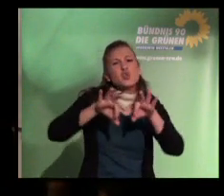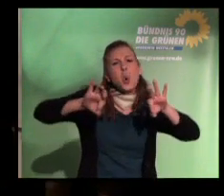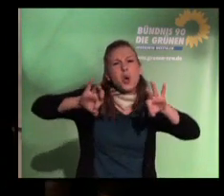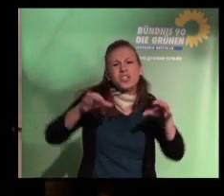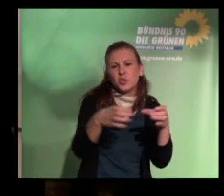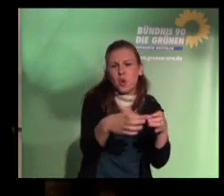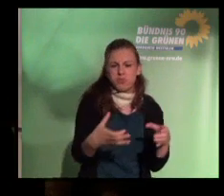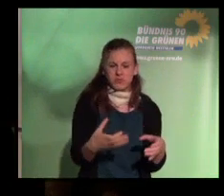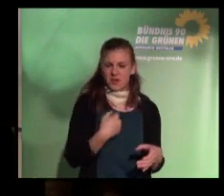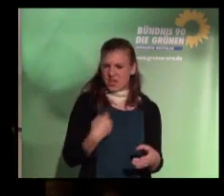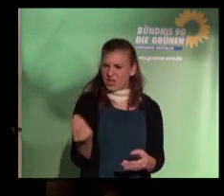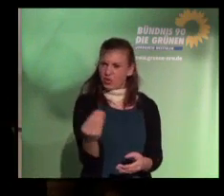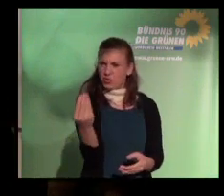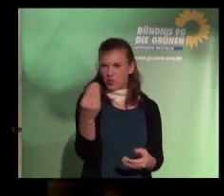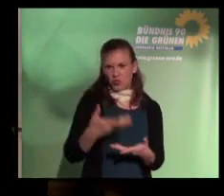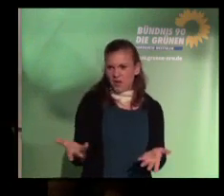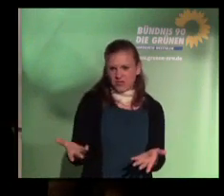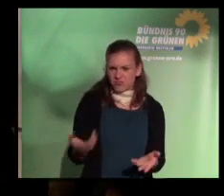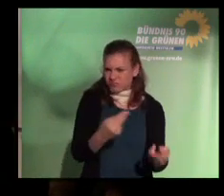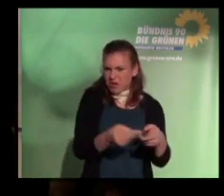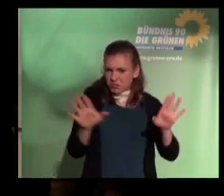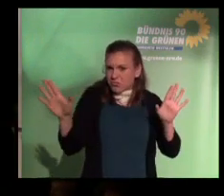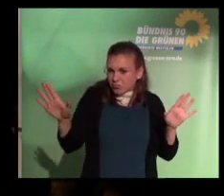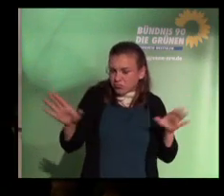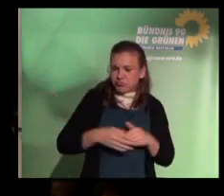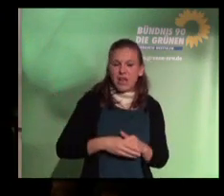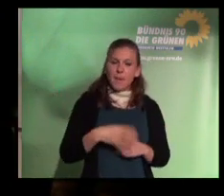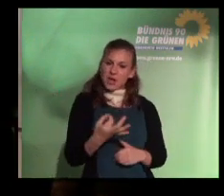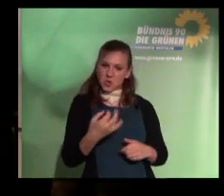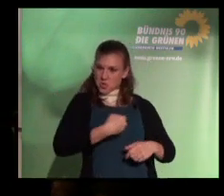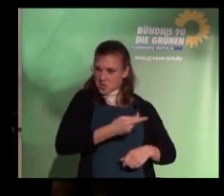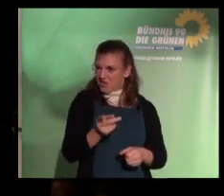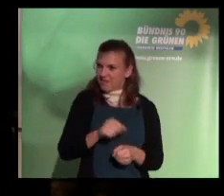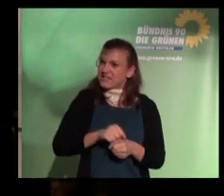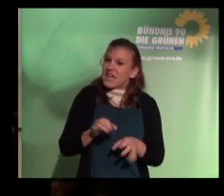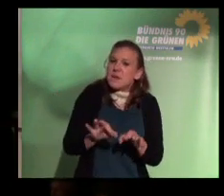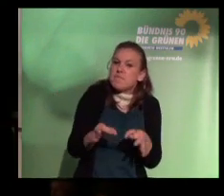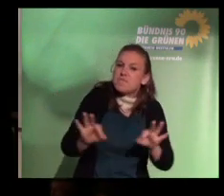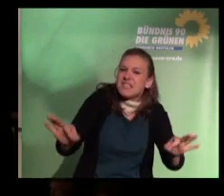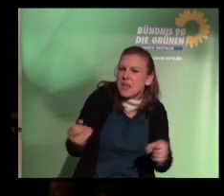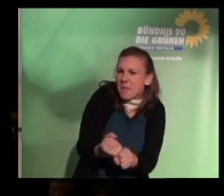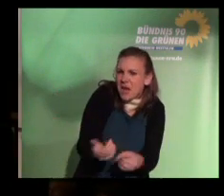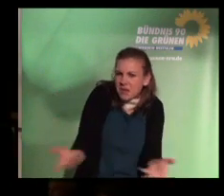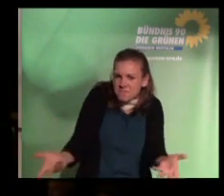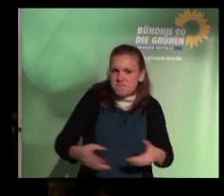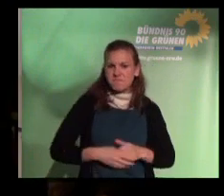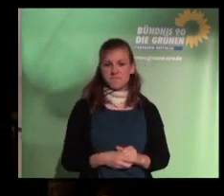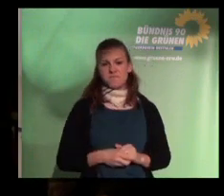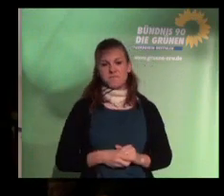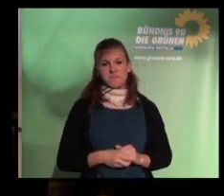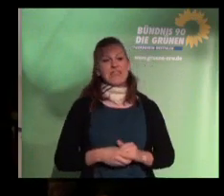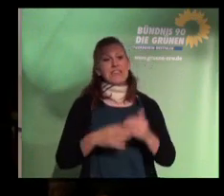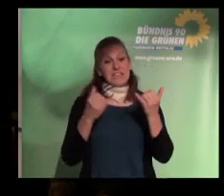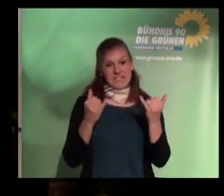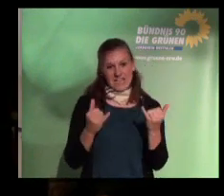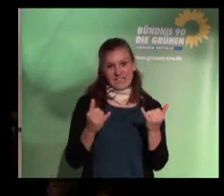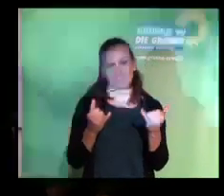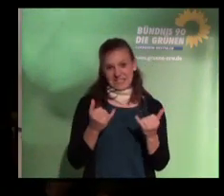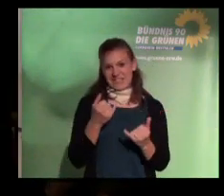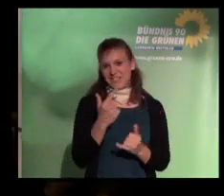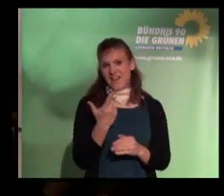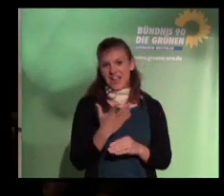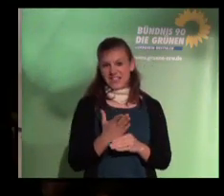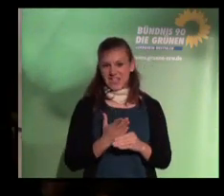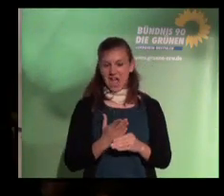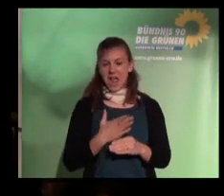eigentlich noch sagen? Passt doch irgendwie. Was könnten die Grünen denn besser machen? Ja, so, und jetzt komme ich zum gefürchteten zweiten Teil